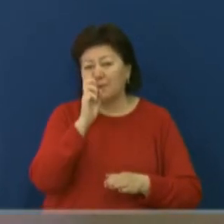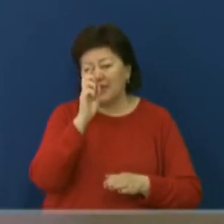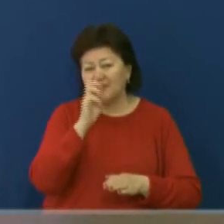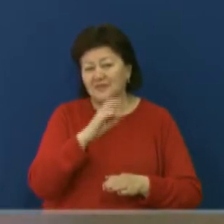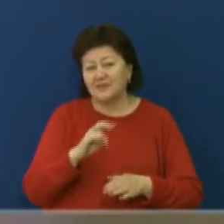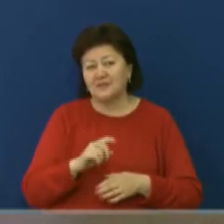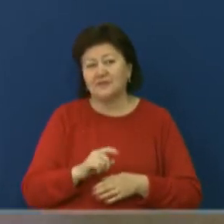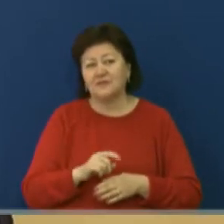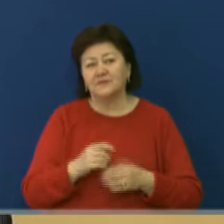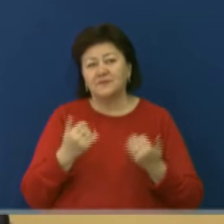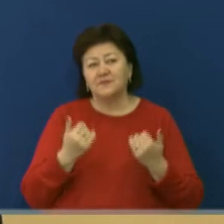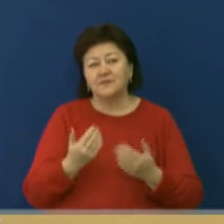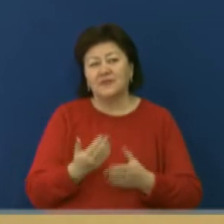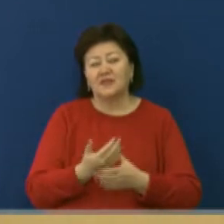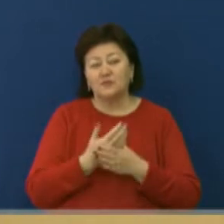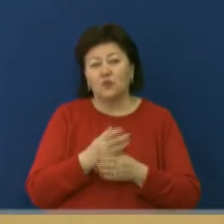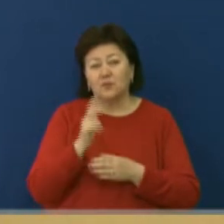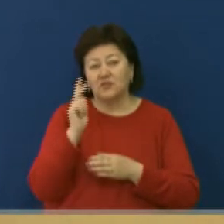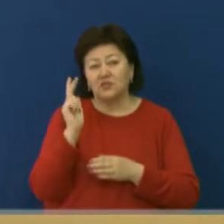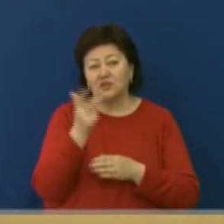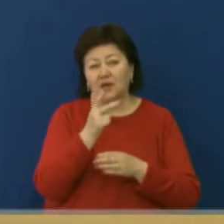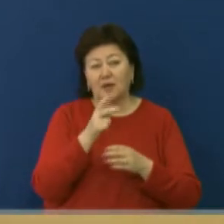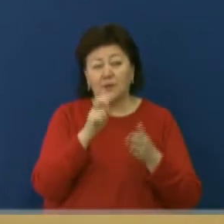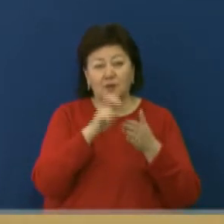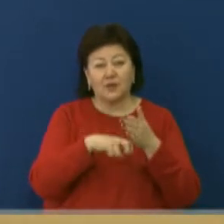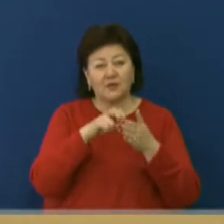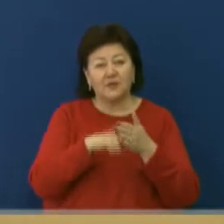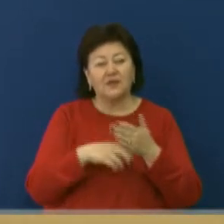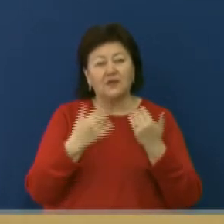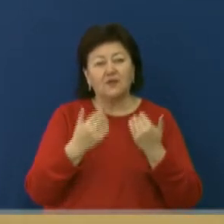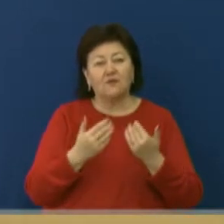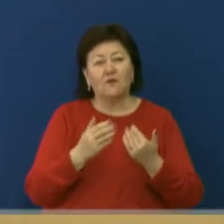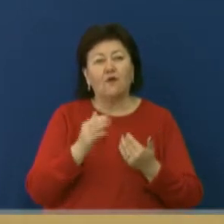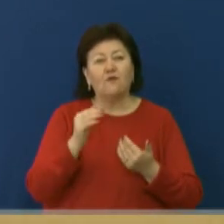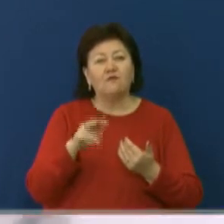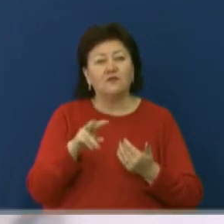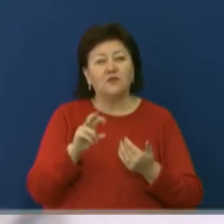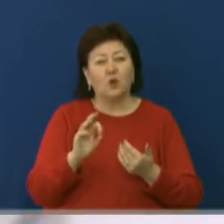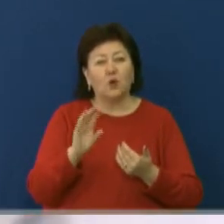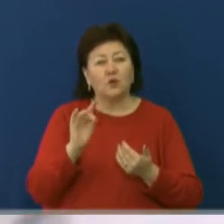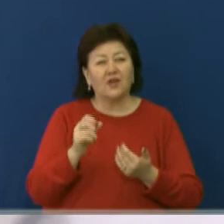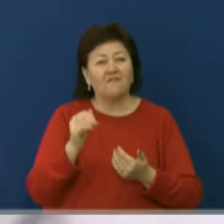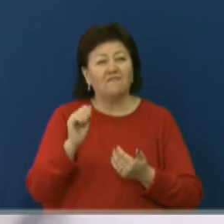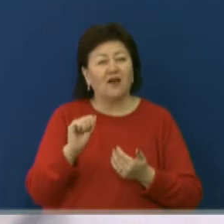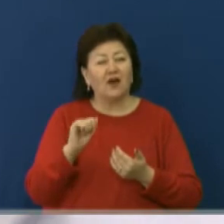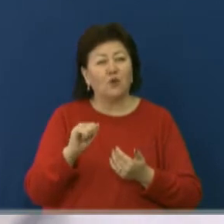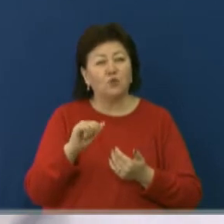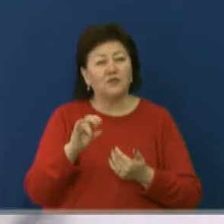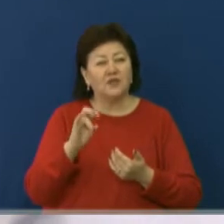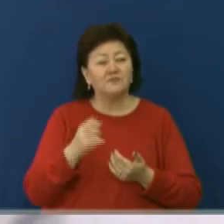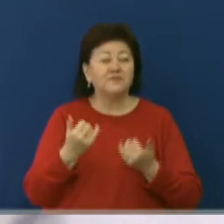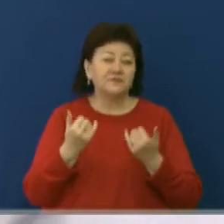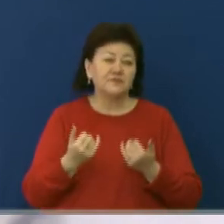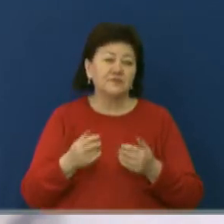с помощью видеокамер контролирует состояние подводного мира, его фауну и флору. Для демонстрации принципа работы инновационного